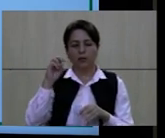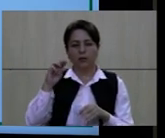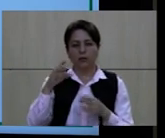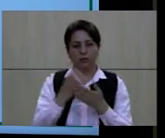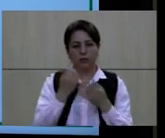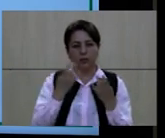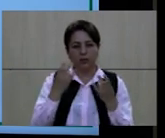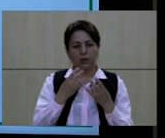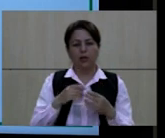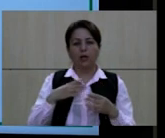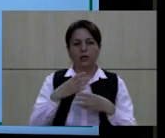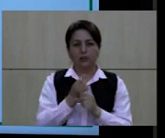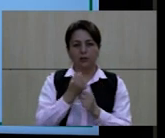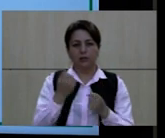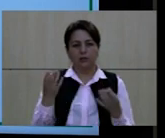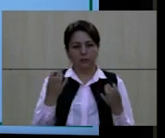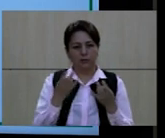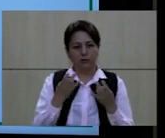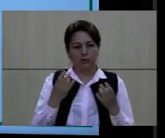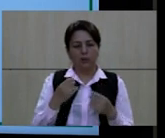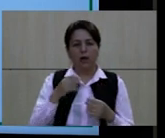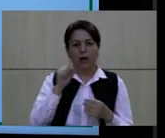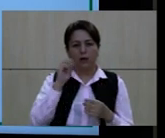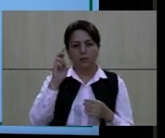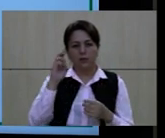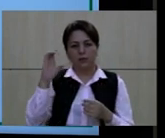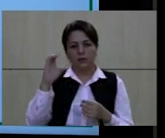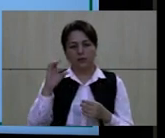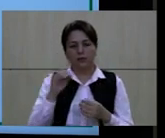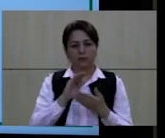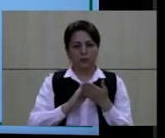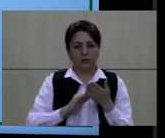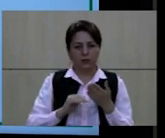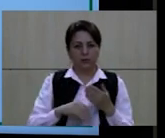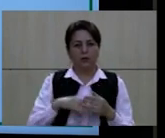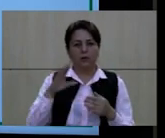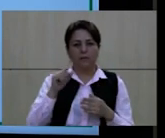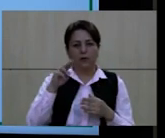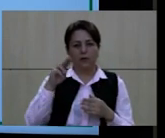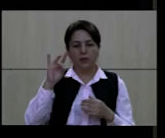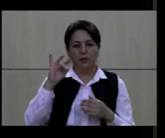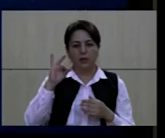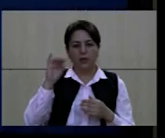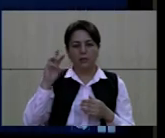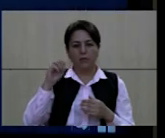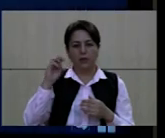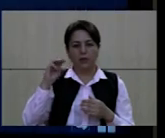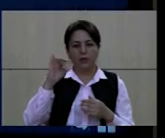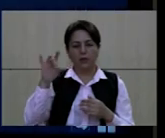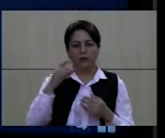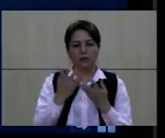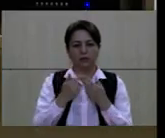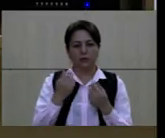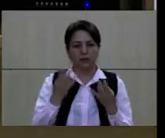shart qilib yozib olamiz. ABC qilib va perimetrni hisoblaymiz. Perimetrni